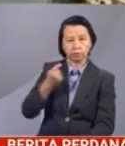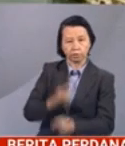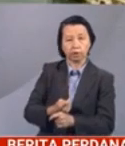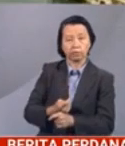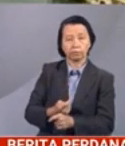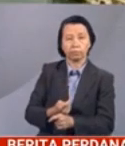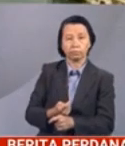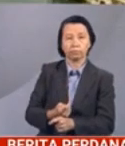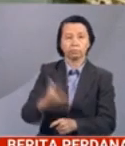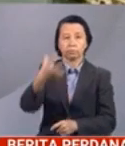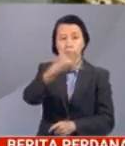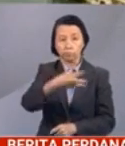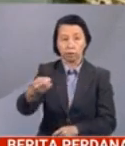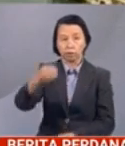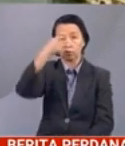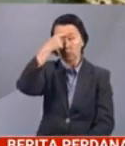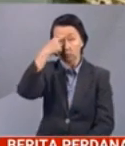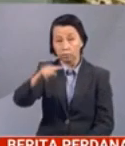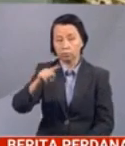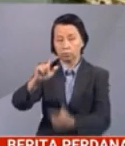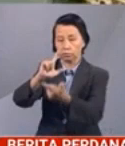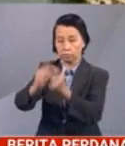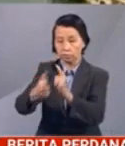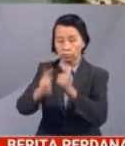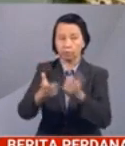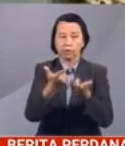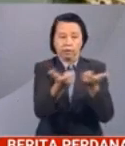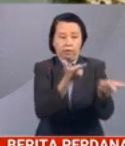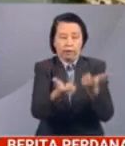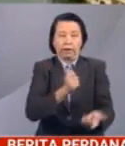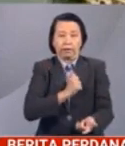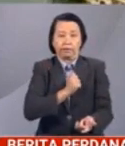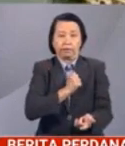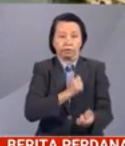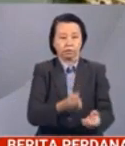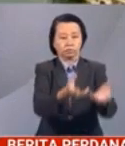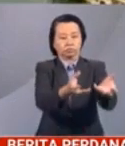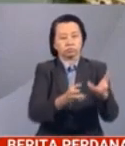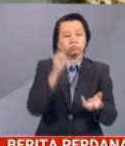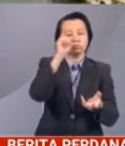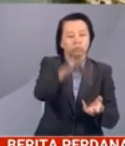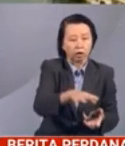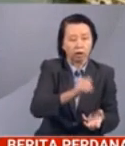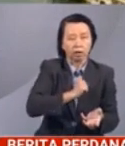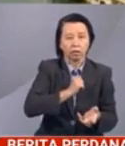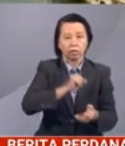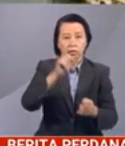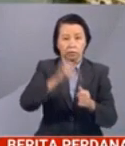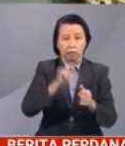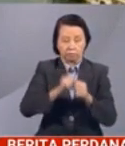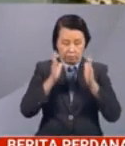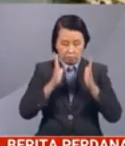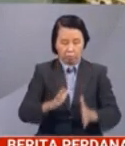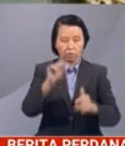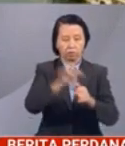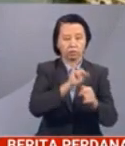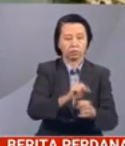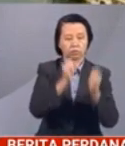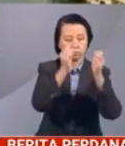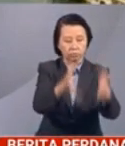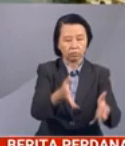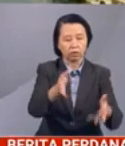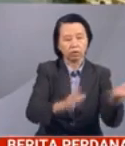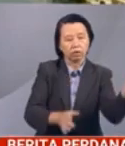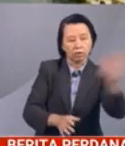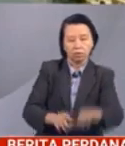ditetapkan. Manakala bagi Dobi layan diri pula, setelah setiap penggunaan oleh